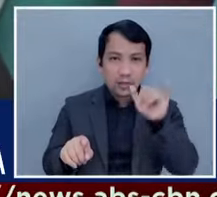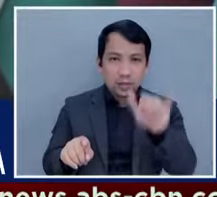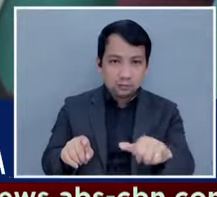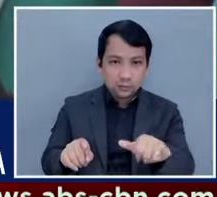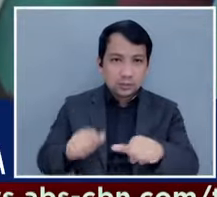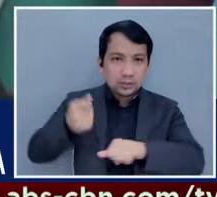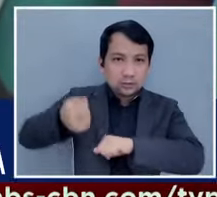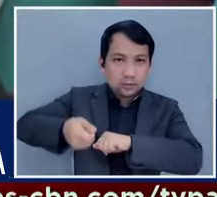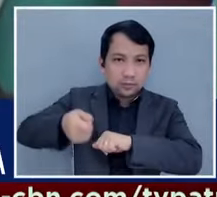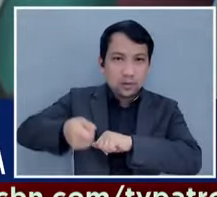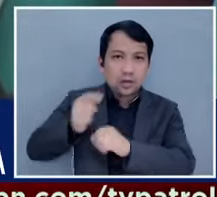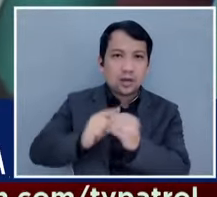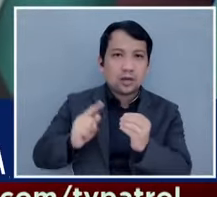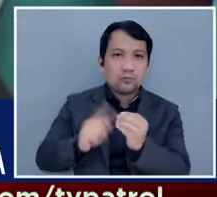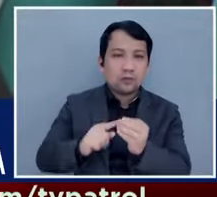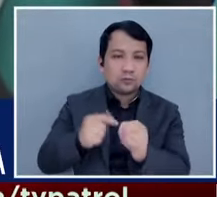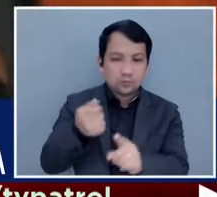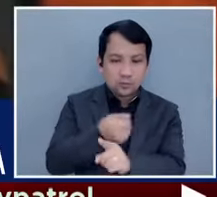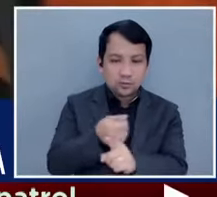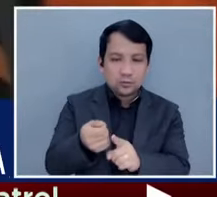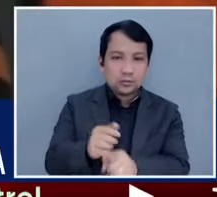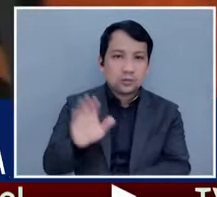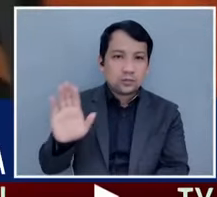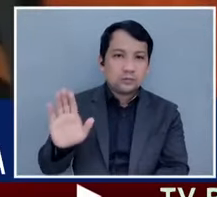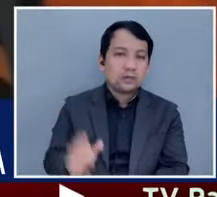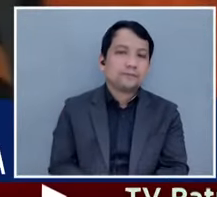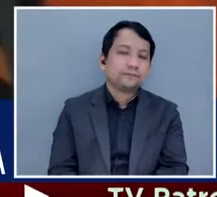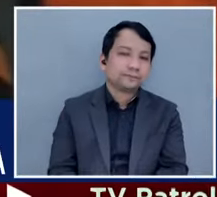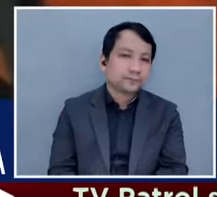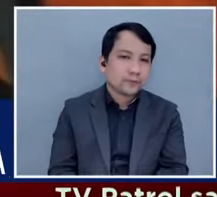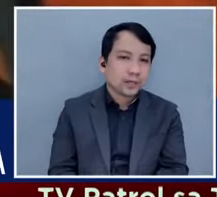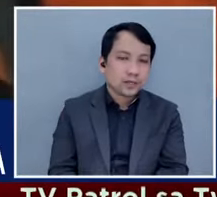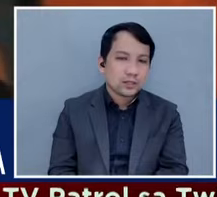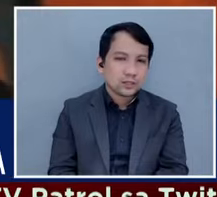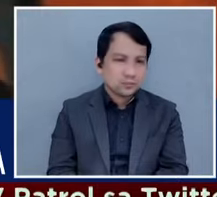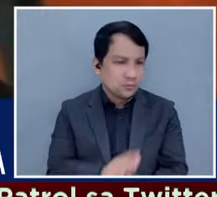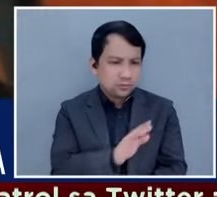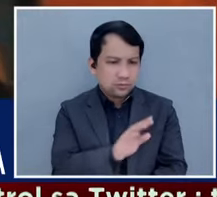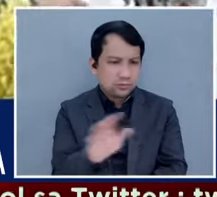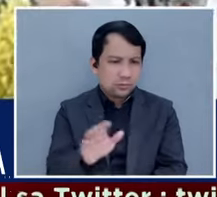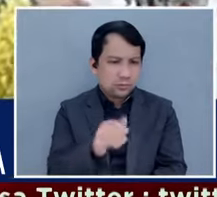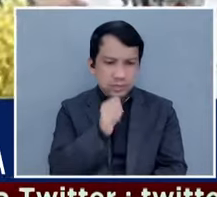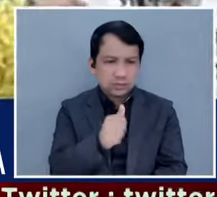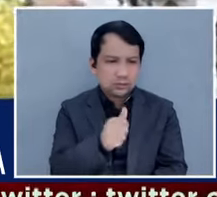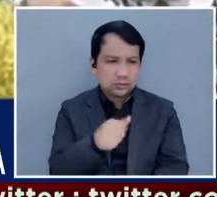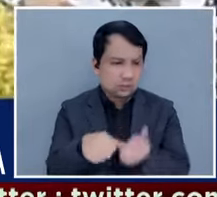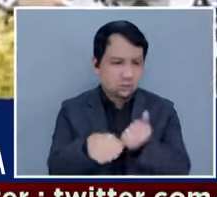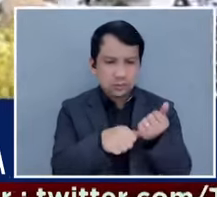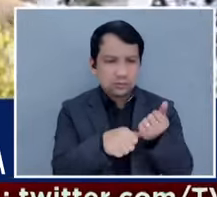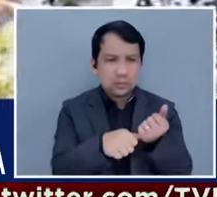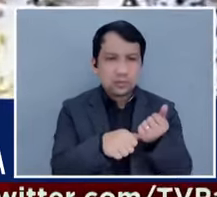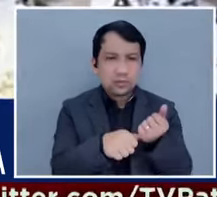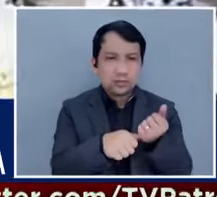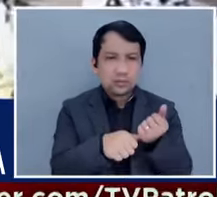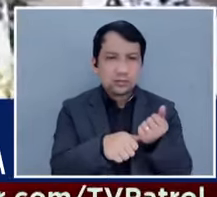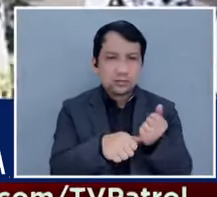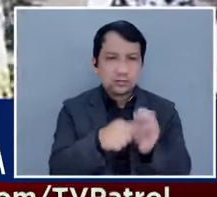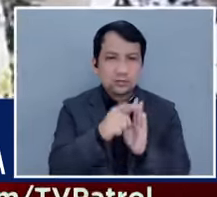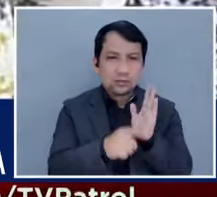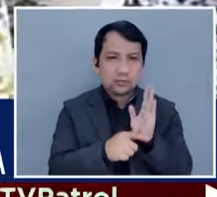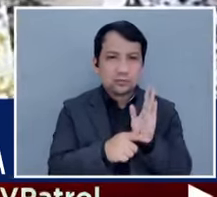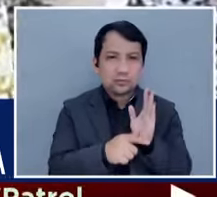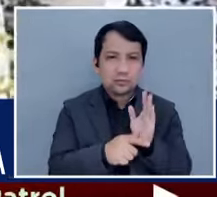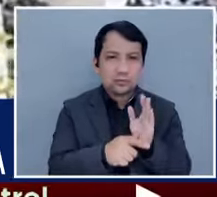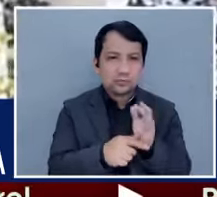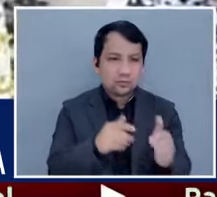sa alegasyon ng pang-aabuso laban sa kanya. Giit ni Kibuloy, hindi in aid of legislation ang pagdinig ng Senado at nang